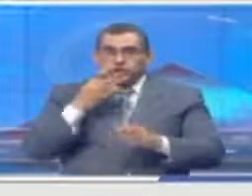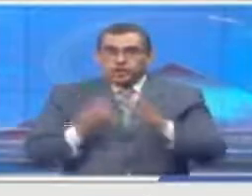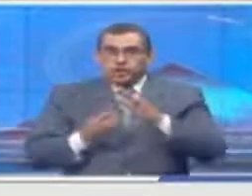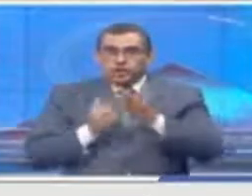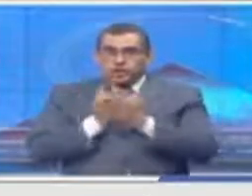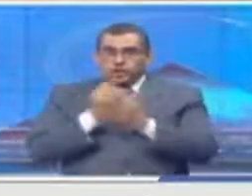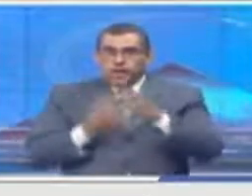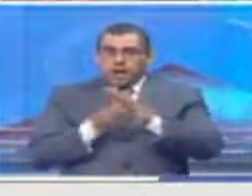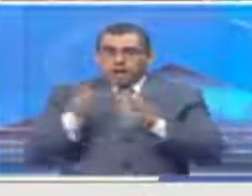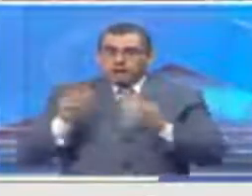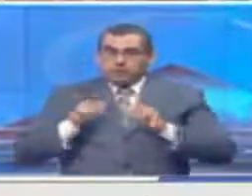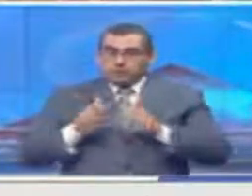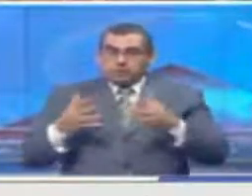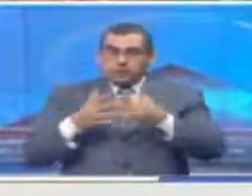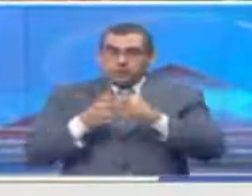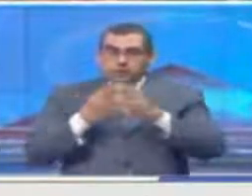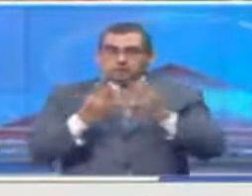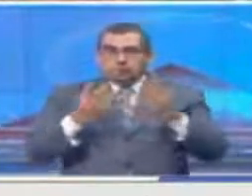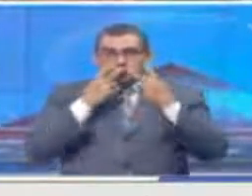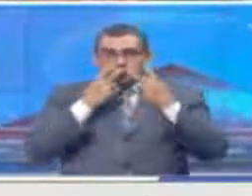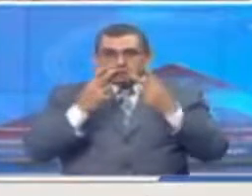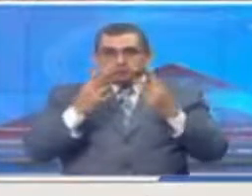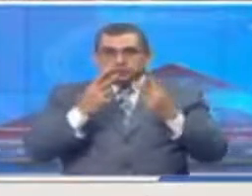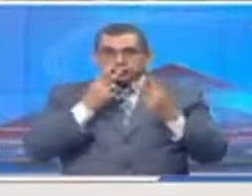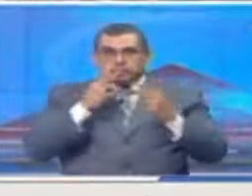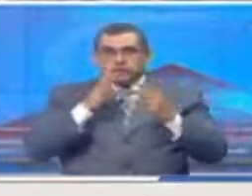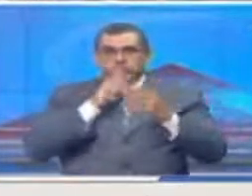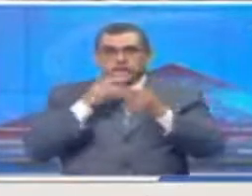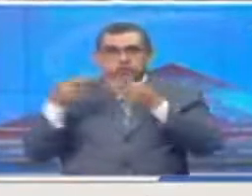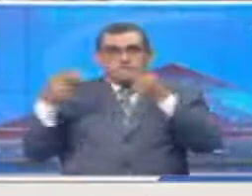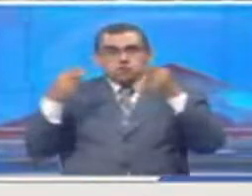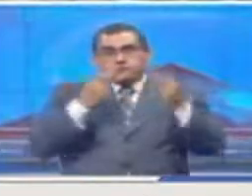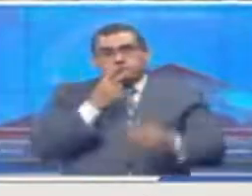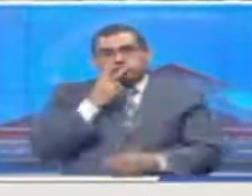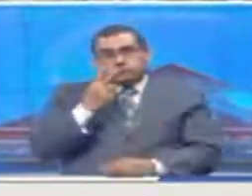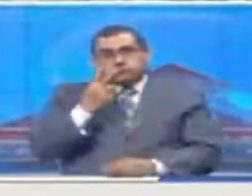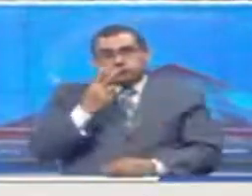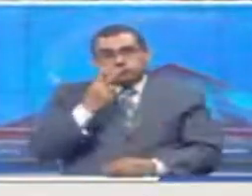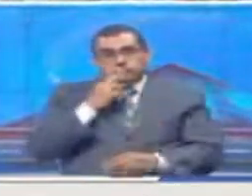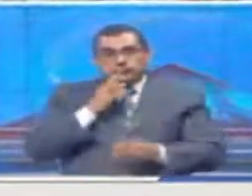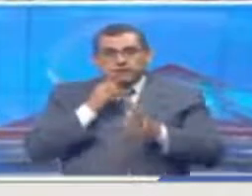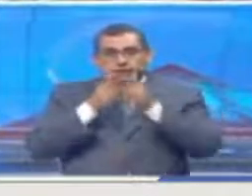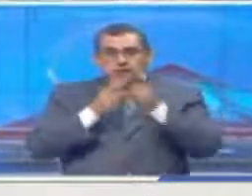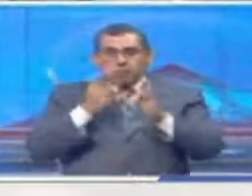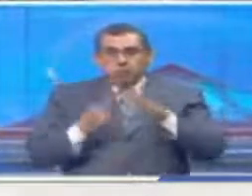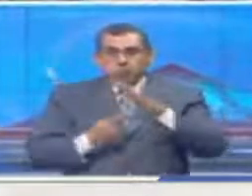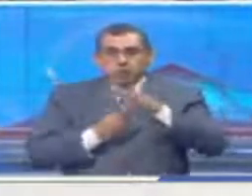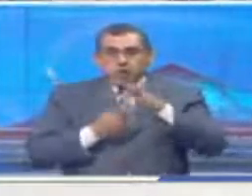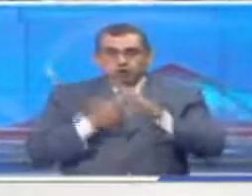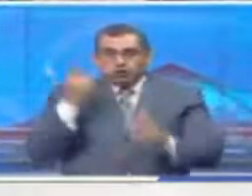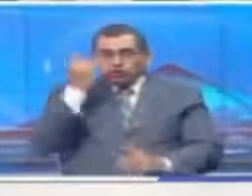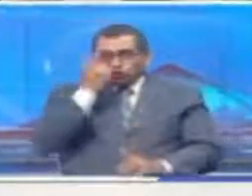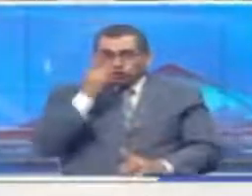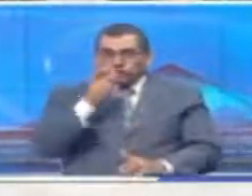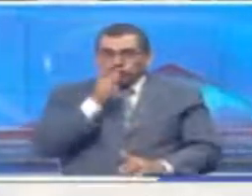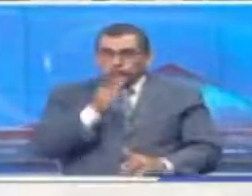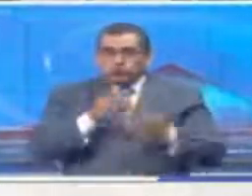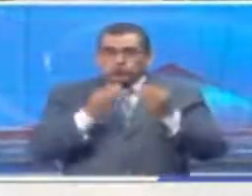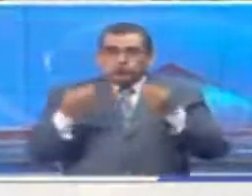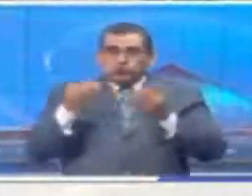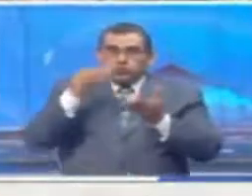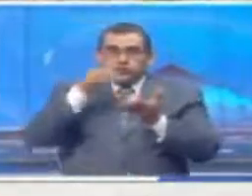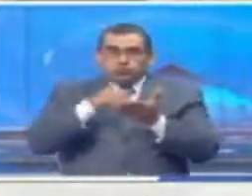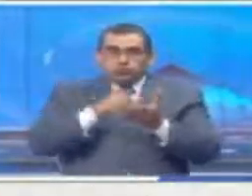المدارس والجامعات، يشاهدون فيلما تسجيليا عن أنشطة ومنشآت أكاديمية الشرطة، حيث كانت تلك هي